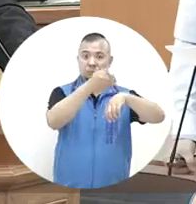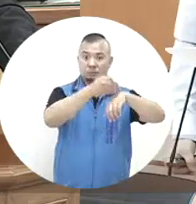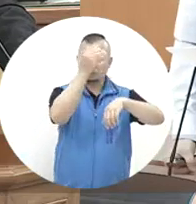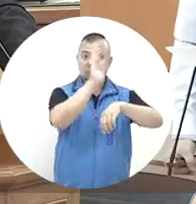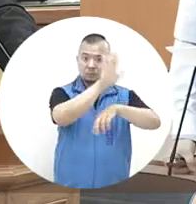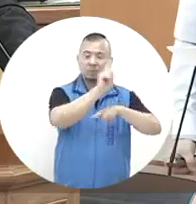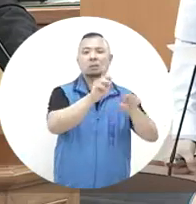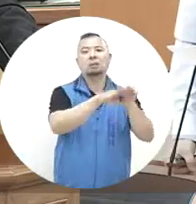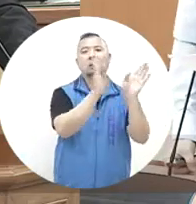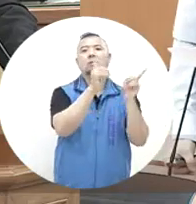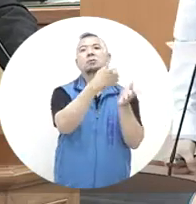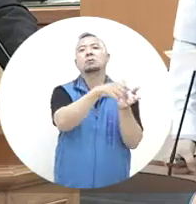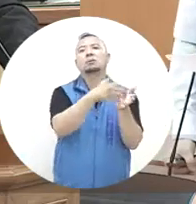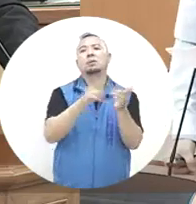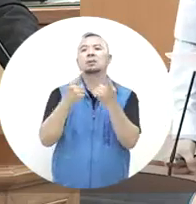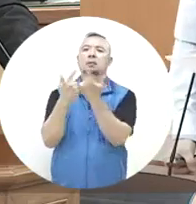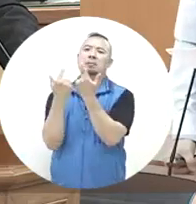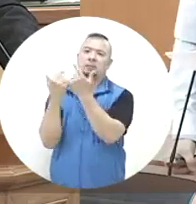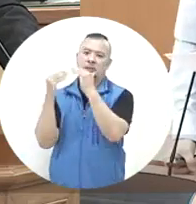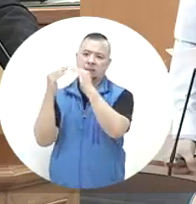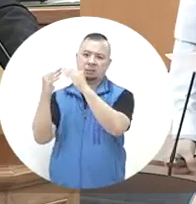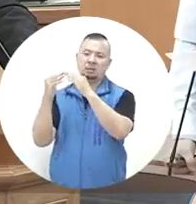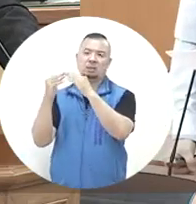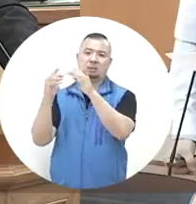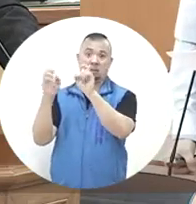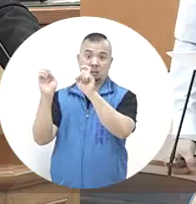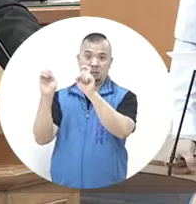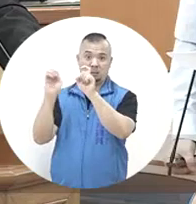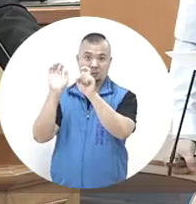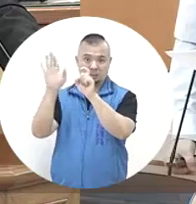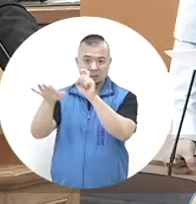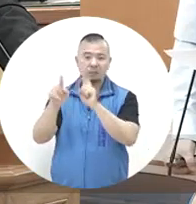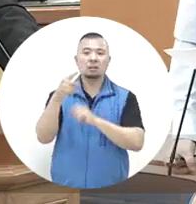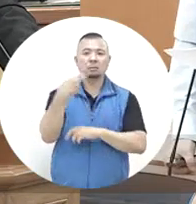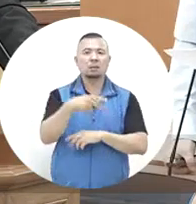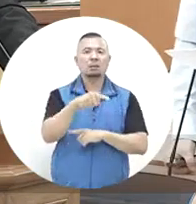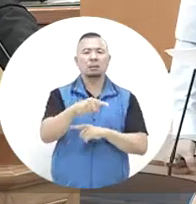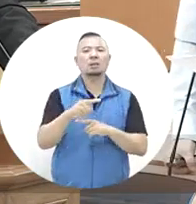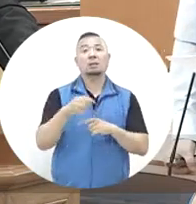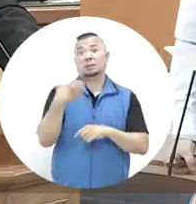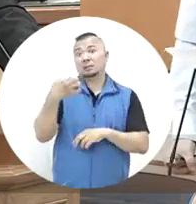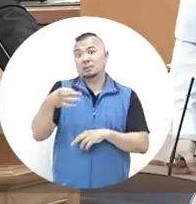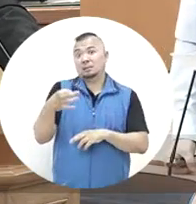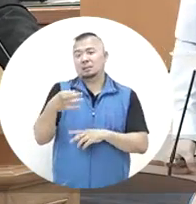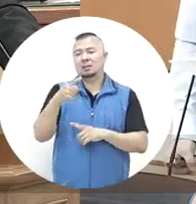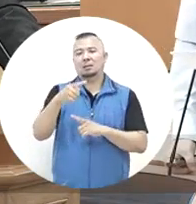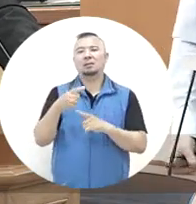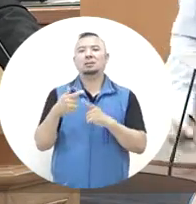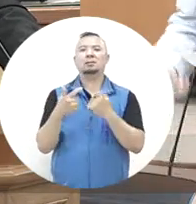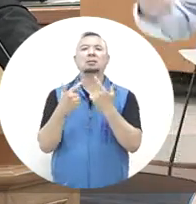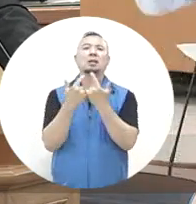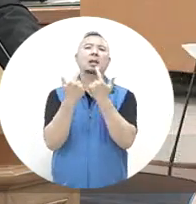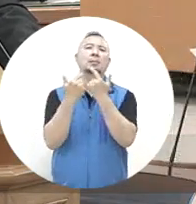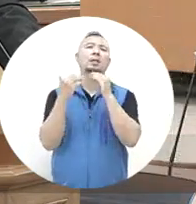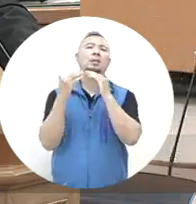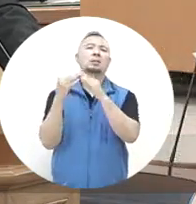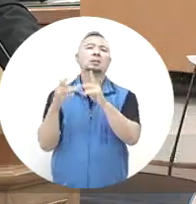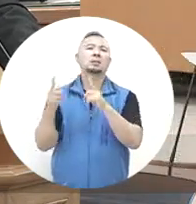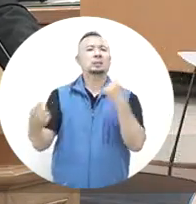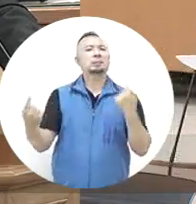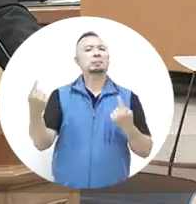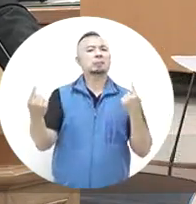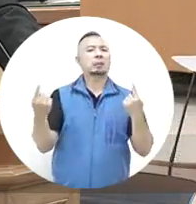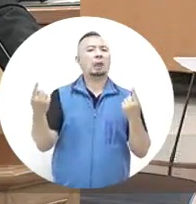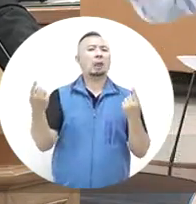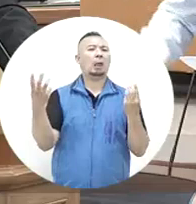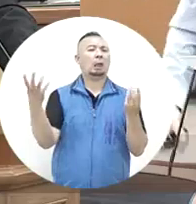是10点，好不好？那当然我们的经费也没有台北市那么宽裕，你也了解，是不是容许我